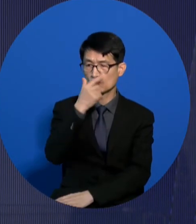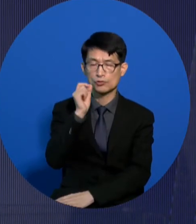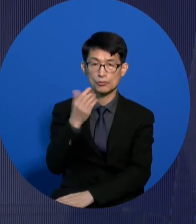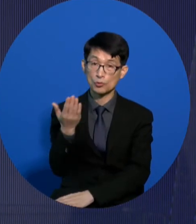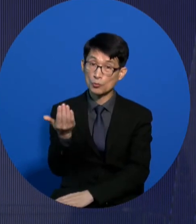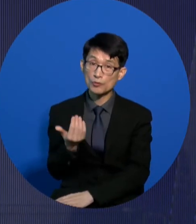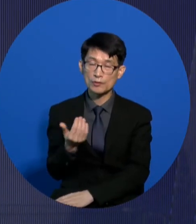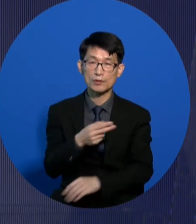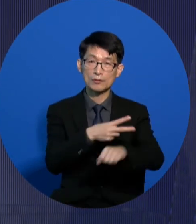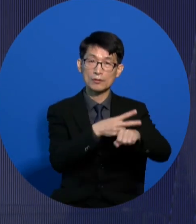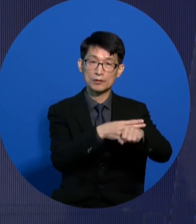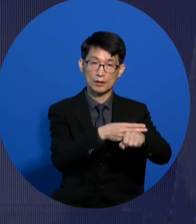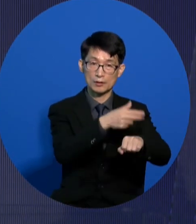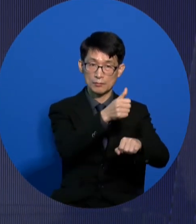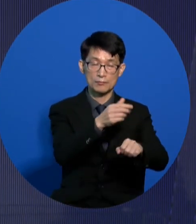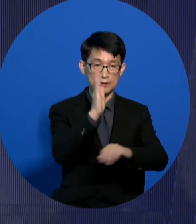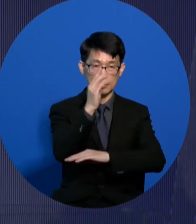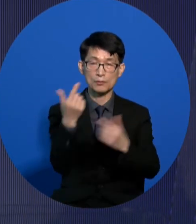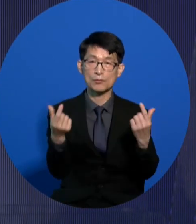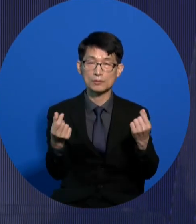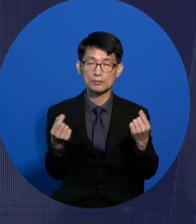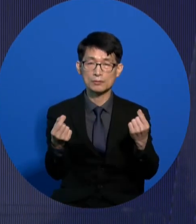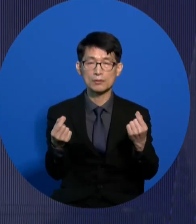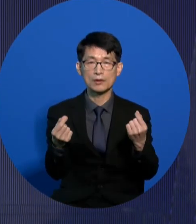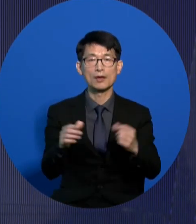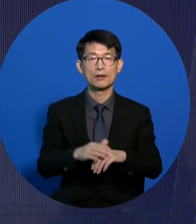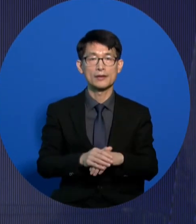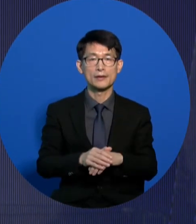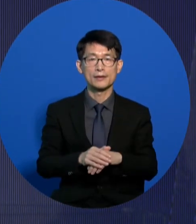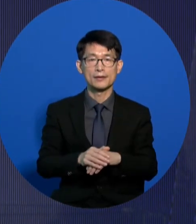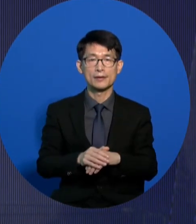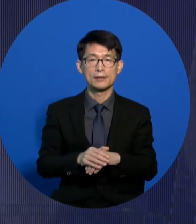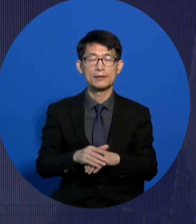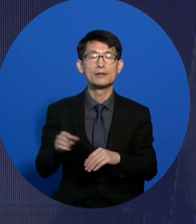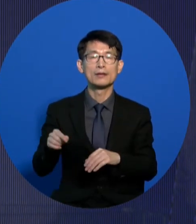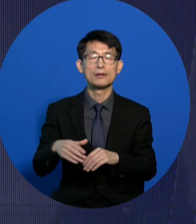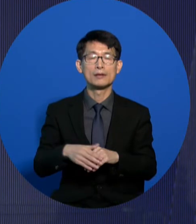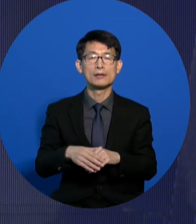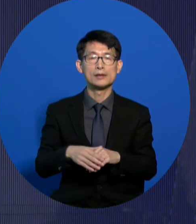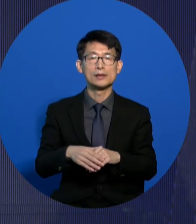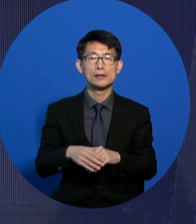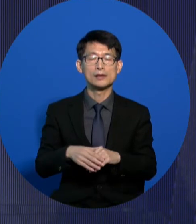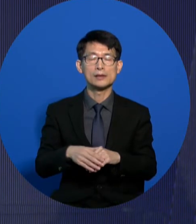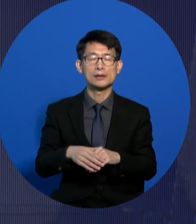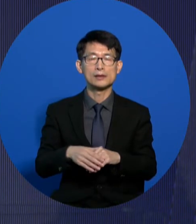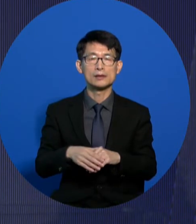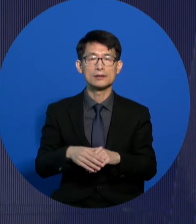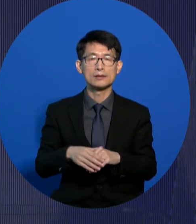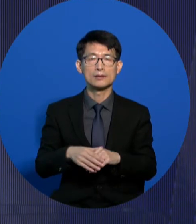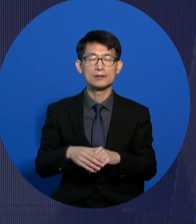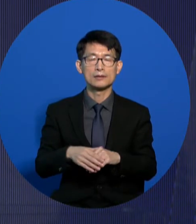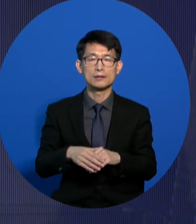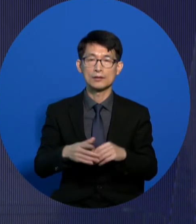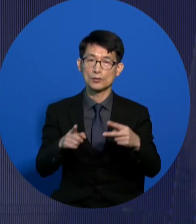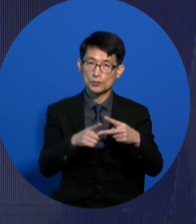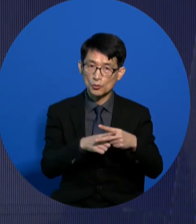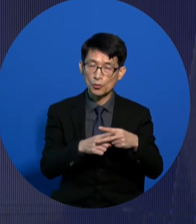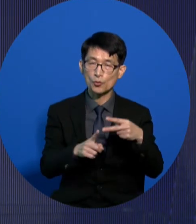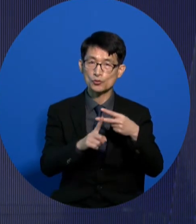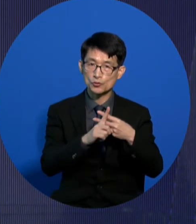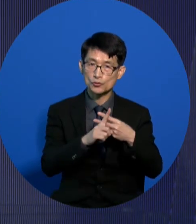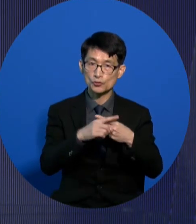주셨지만은 너무 우리가 인식 개선 교육도 지금 하고 있지만은 너무 초등학교,